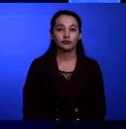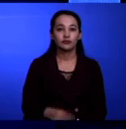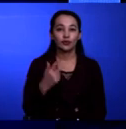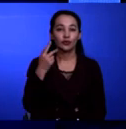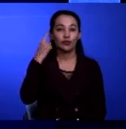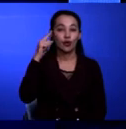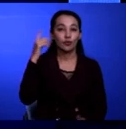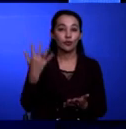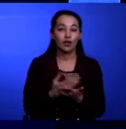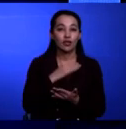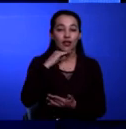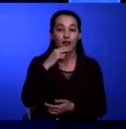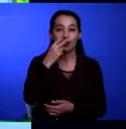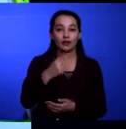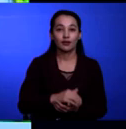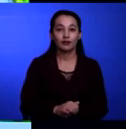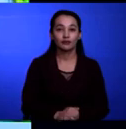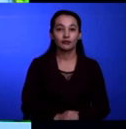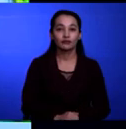Uchinchi topishmoqqa diqqatingizni qarating.